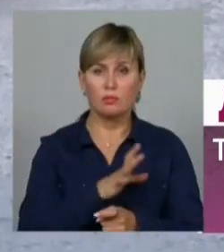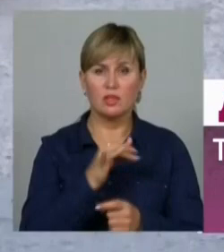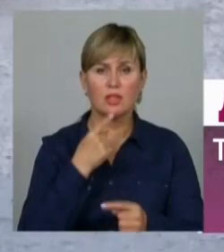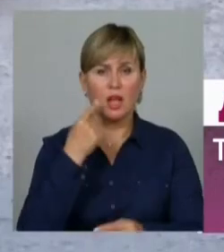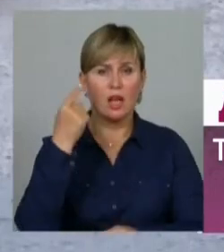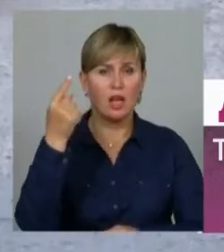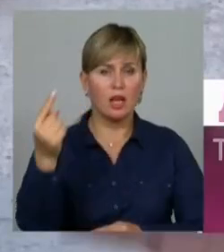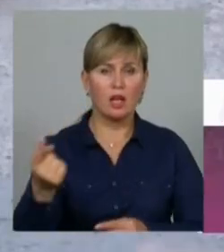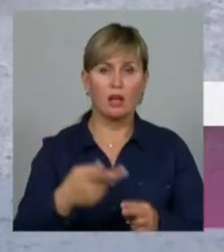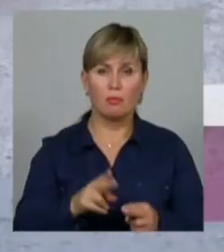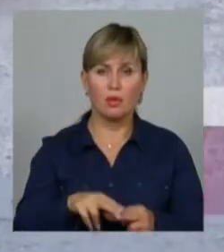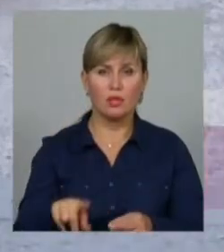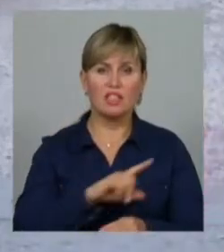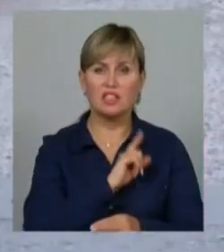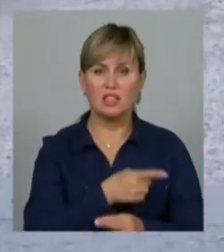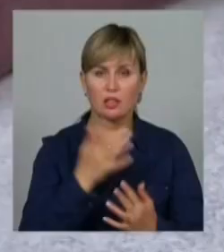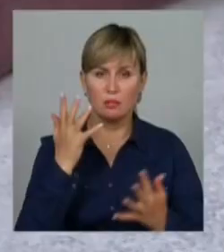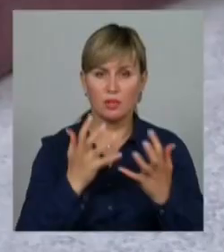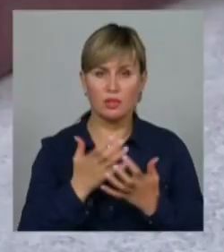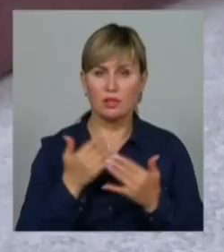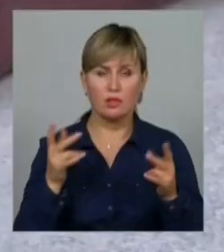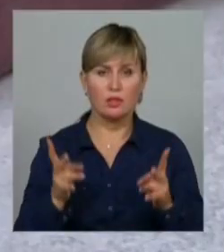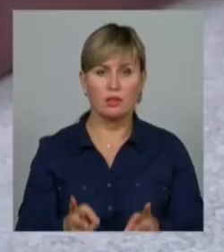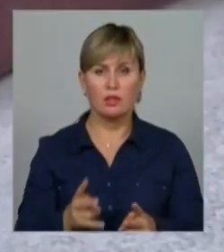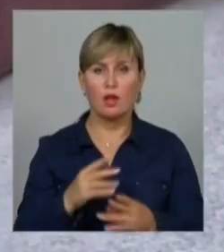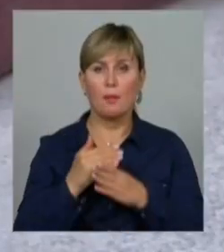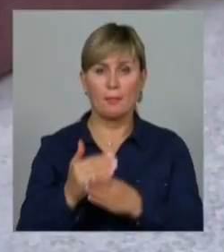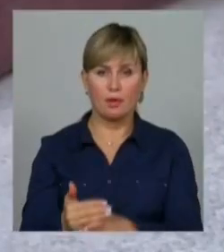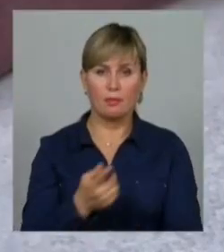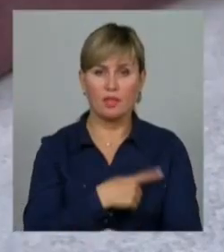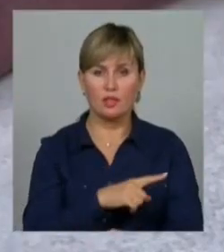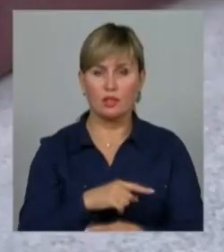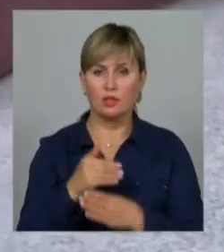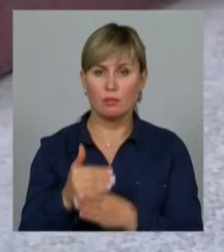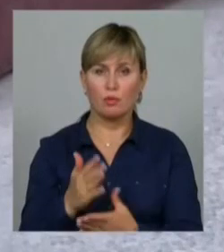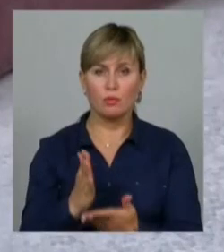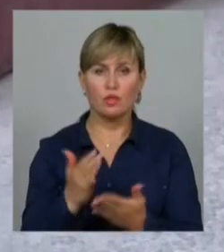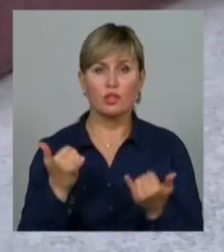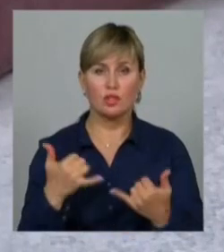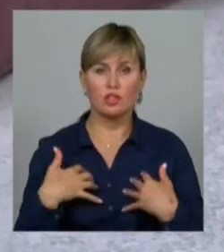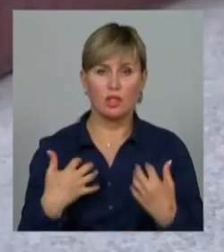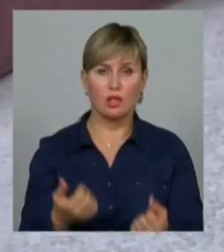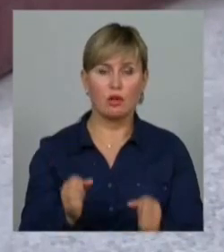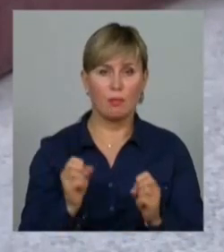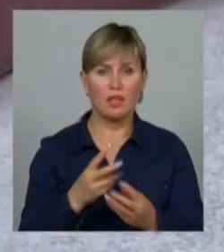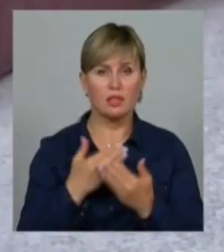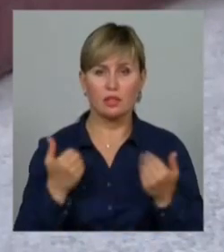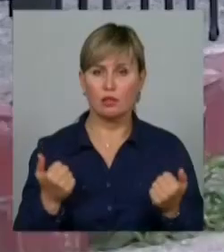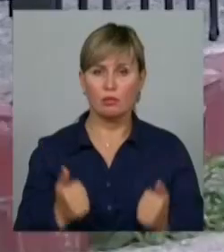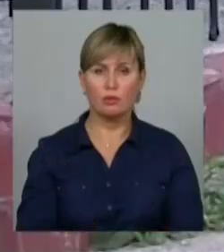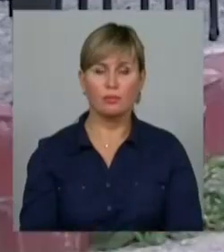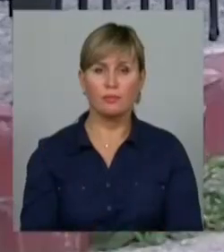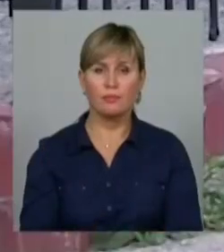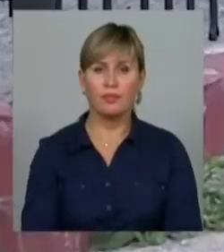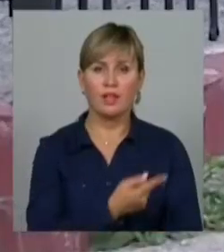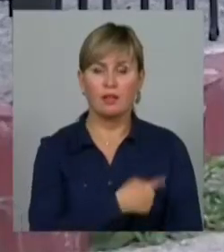издалека, подростки серьезно не пострадали. Им была оказана полноценная медицинская помощь. Сейчас их здоровью ничто не угрожает.